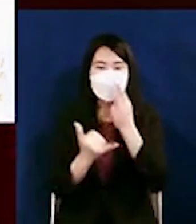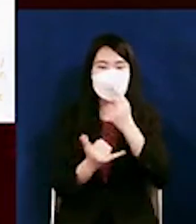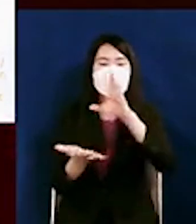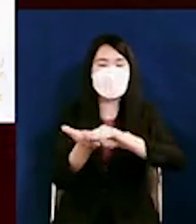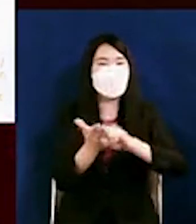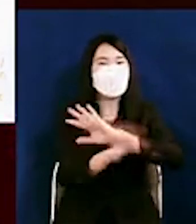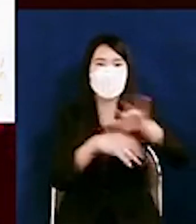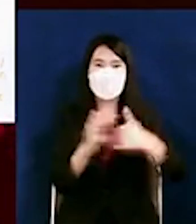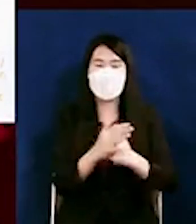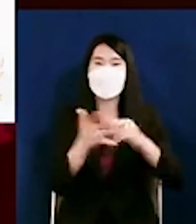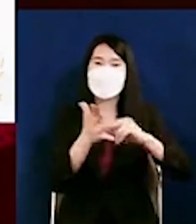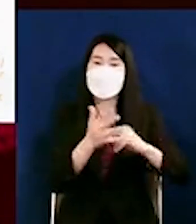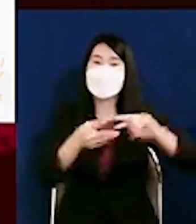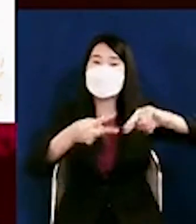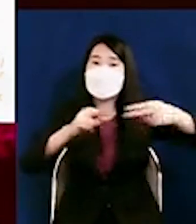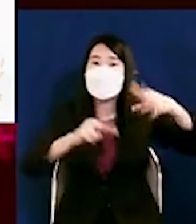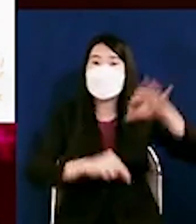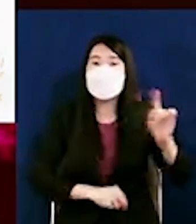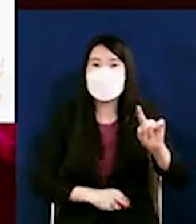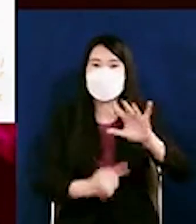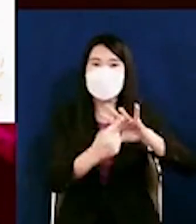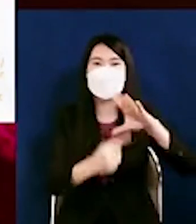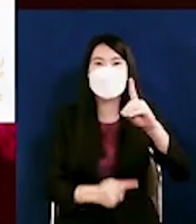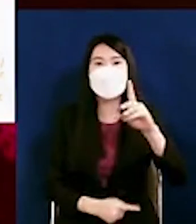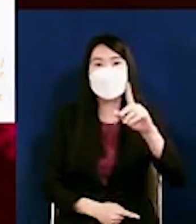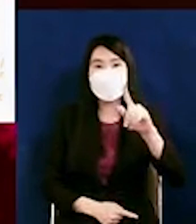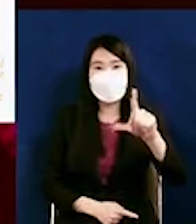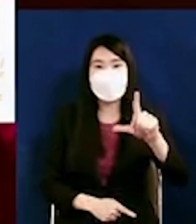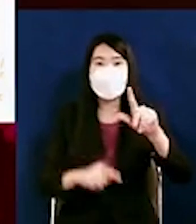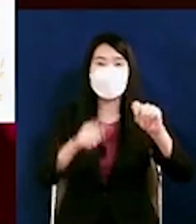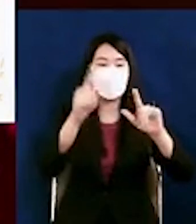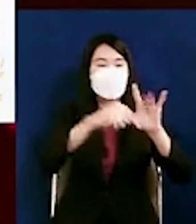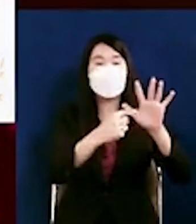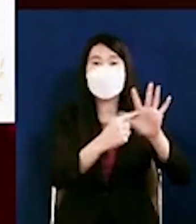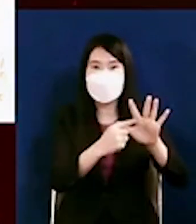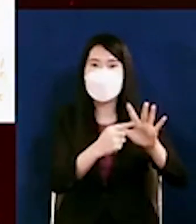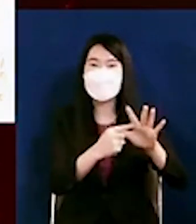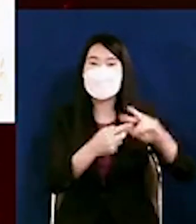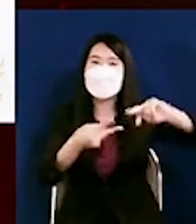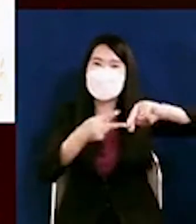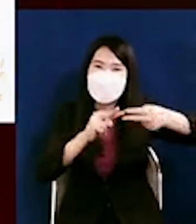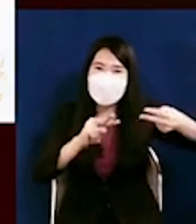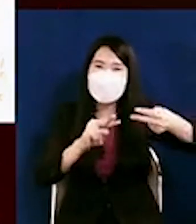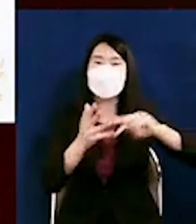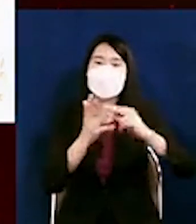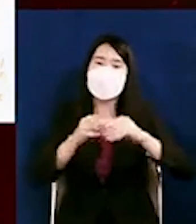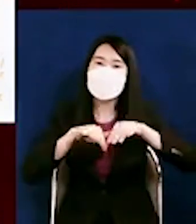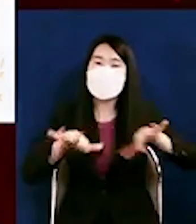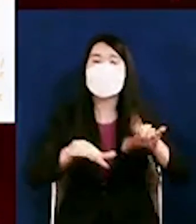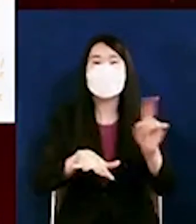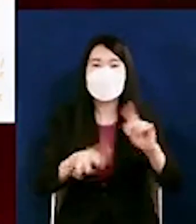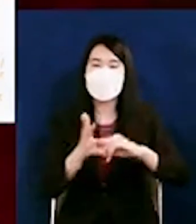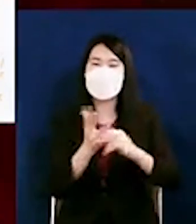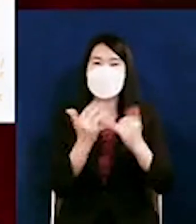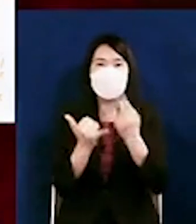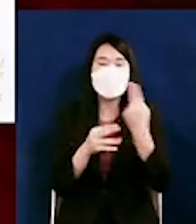านของการเป็นเดลต้านะครับอยู่ก่อนแล้วก็มีการบวกการกลายพันธุ์ในจุดนั้นจุดนี้เข้าไปก็จะถูกกำหนด